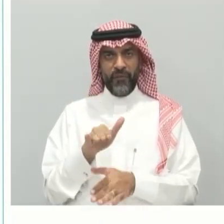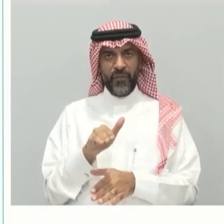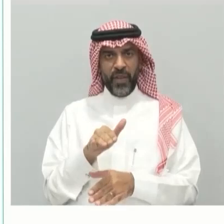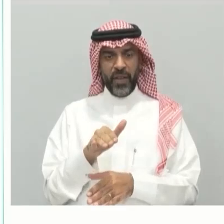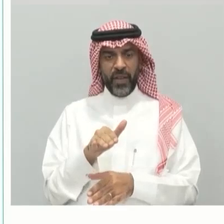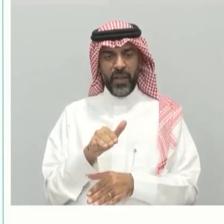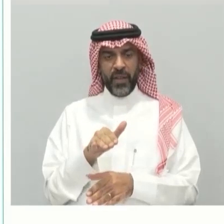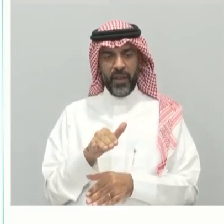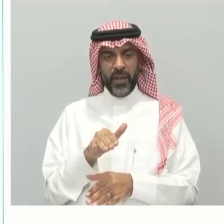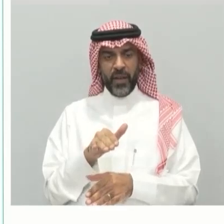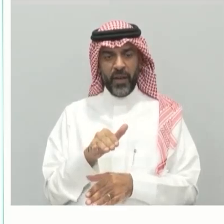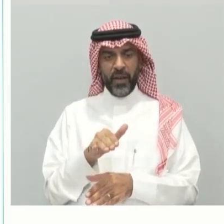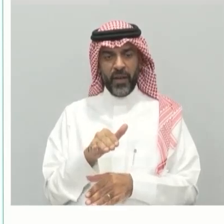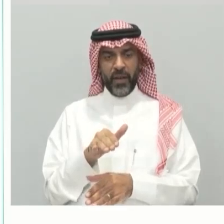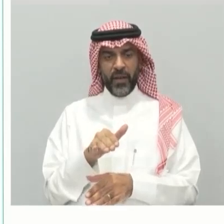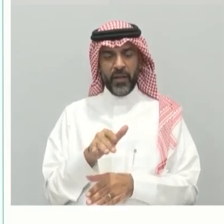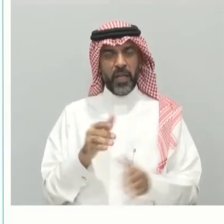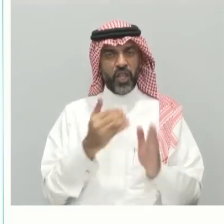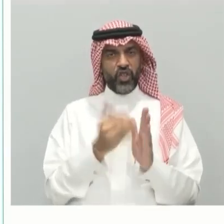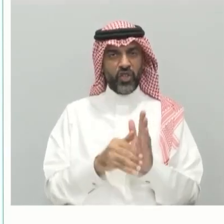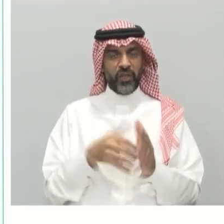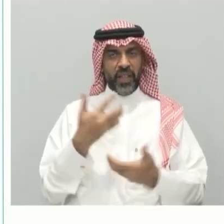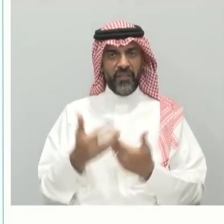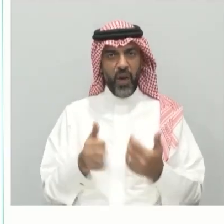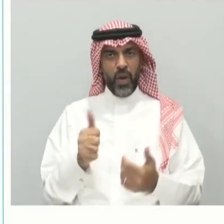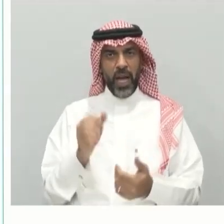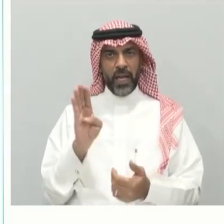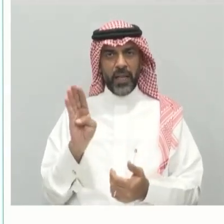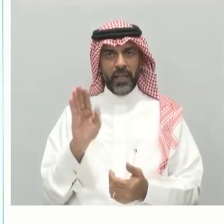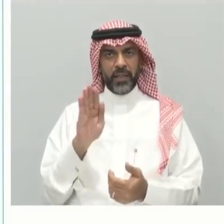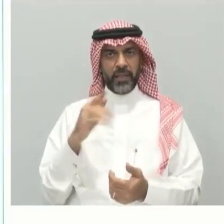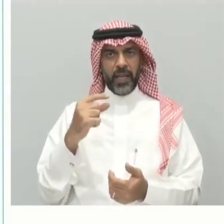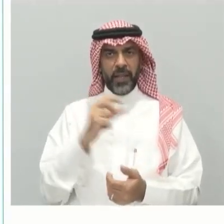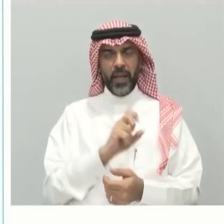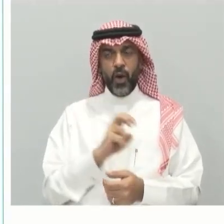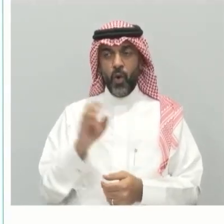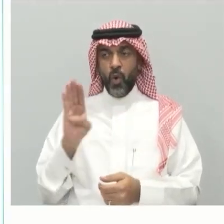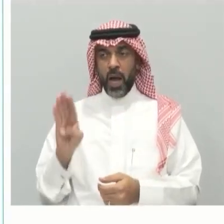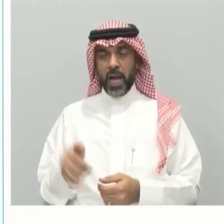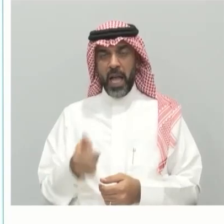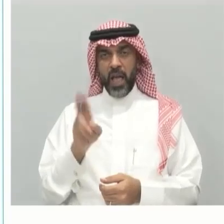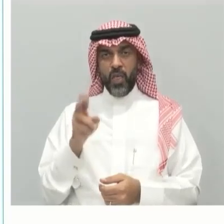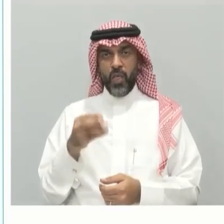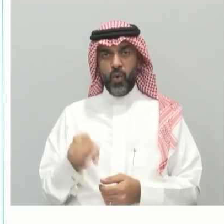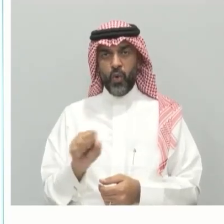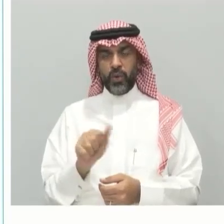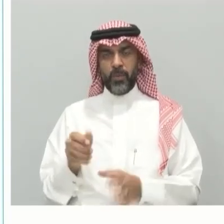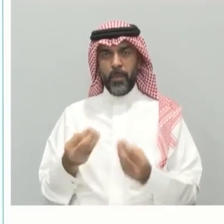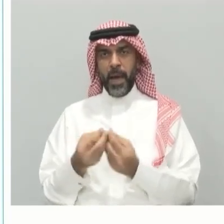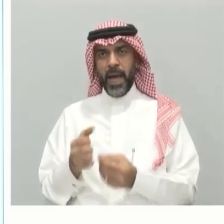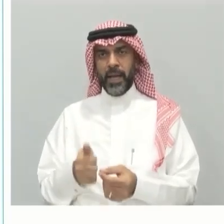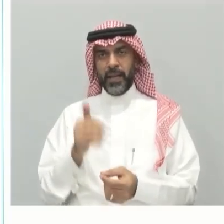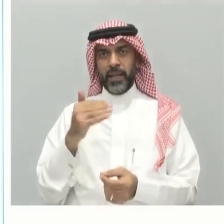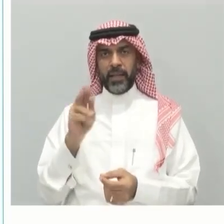الجلفانيه على شكل ماذا نص تفاعل اكسده والكاثود نص تفاعل اختزال فبالتالي سوف يتم انتقال